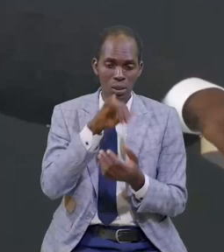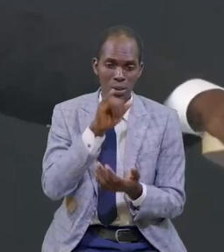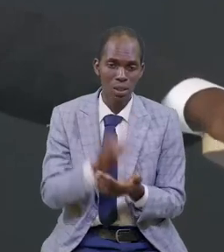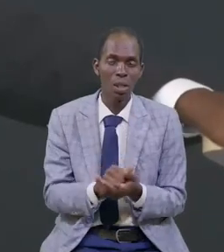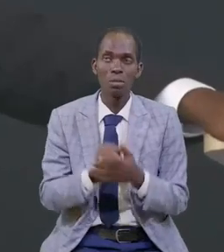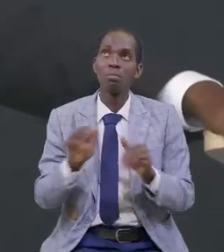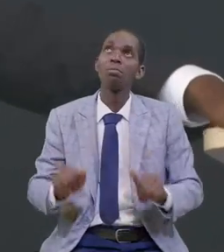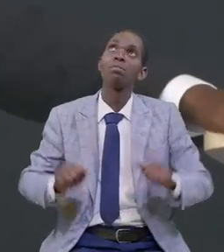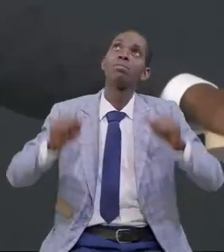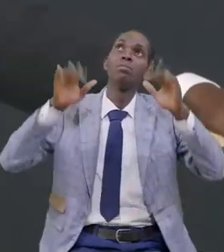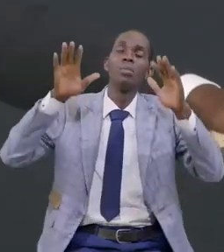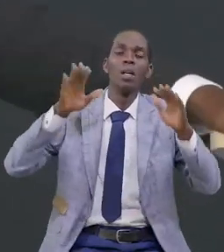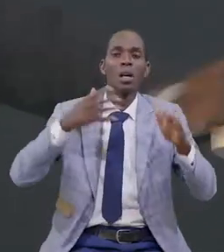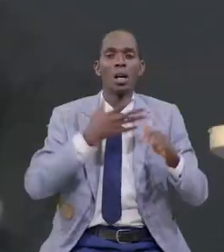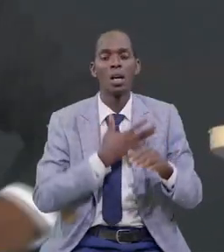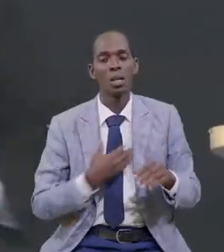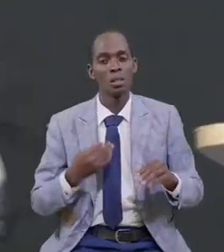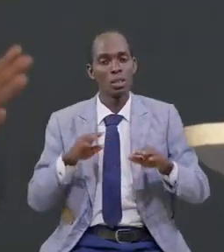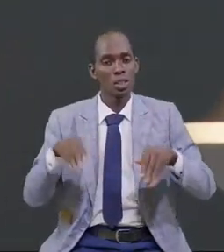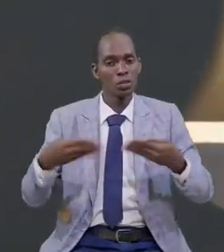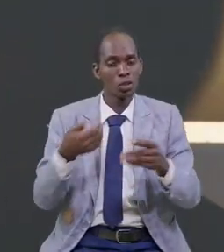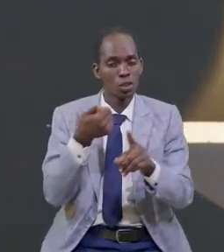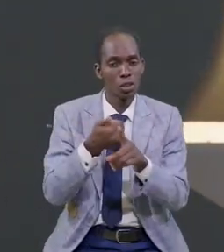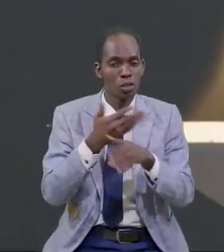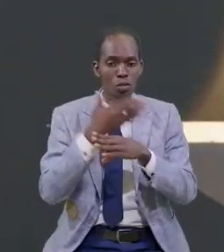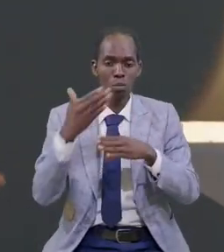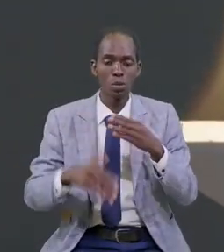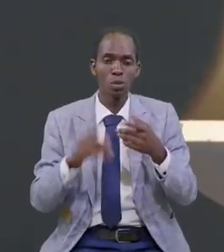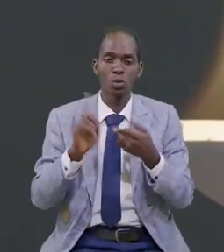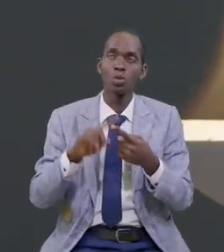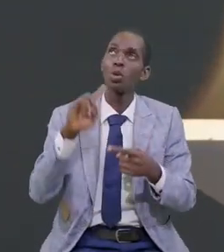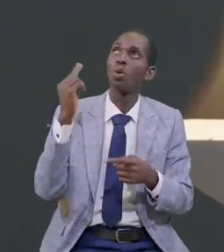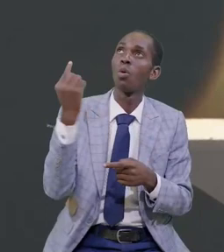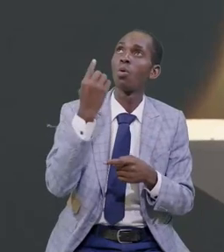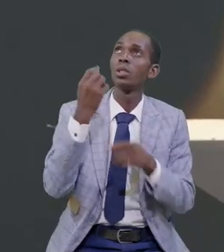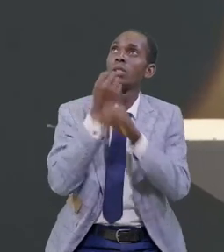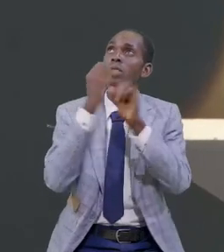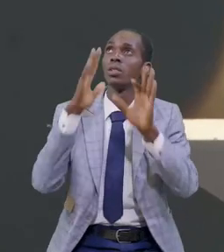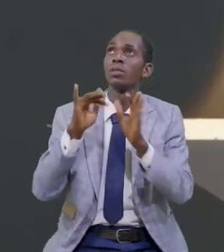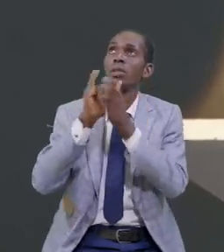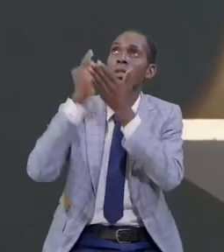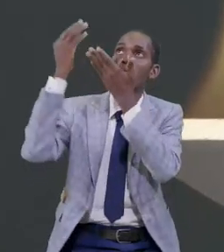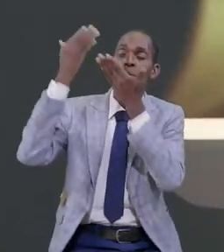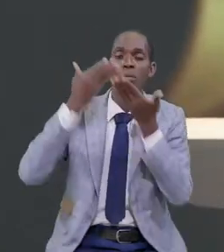dans cet abandon c'est c'est en se livrant au au seul Sauveur qui apporte le qui vous